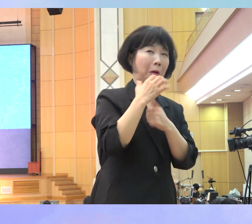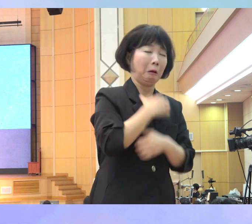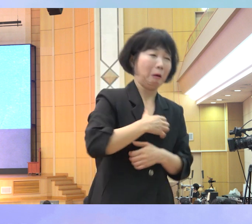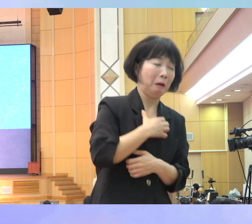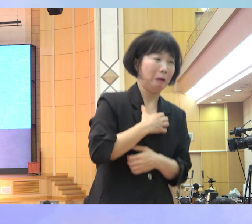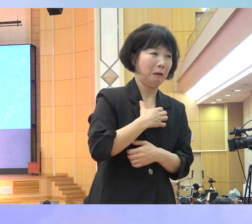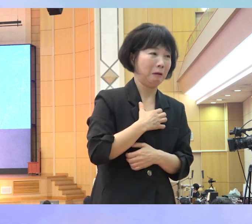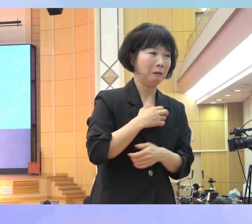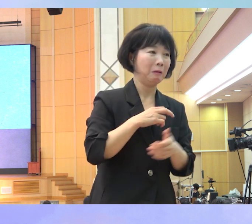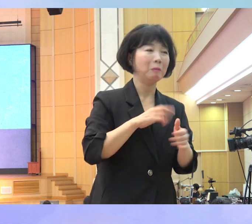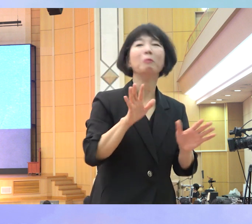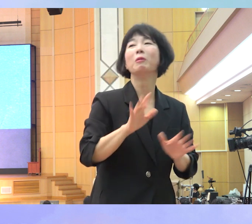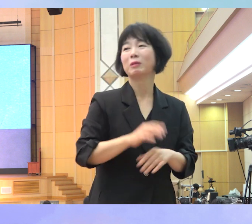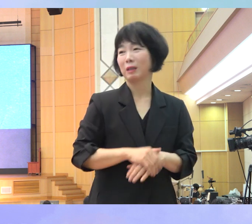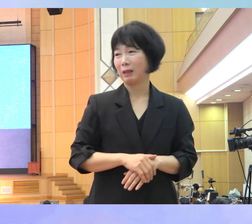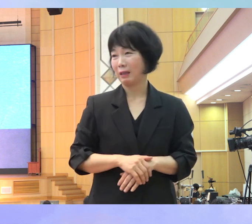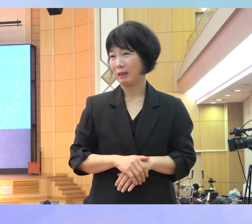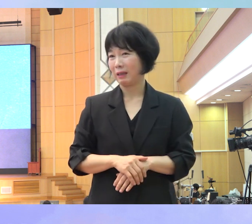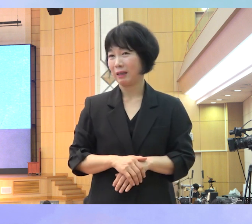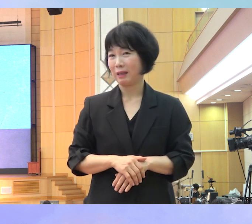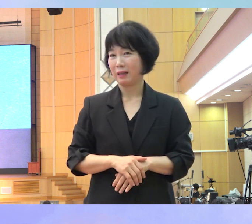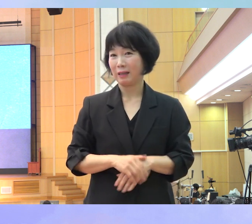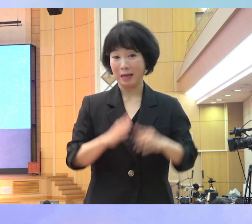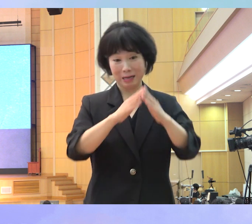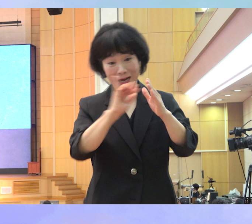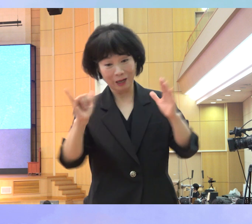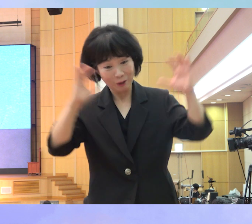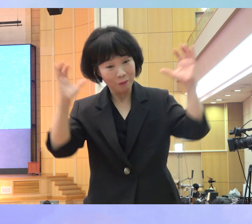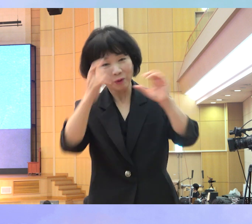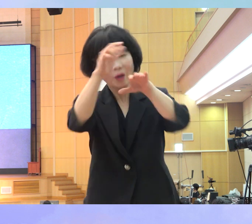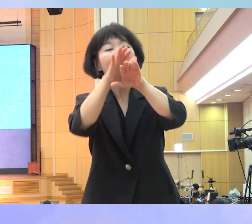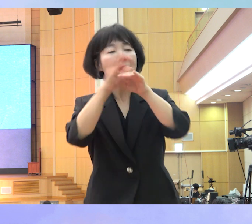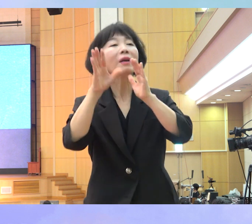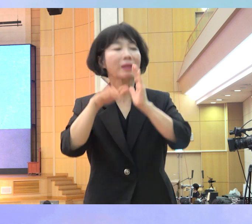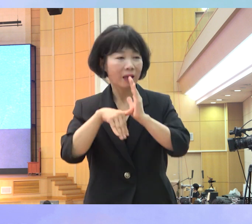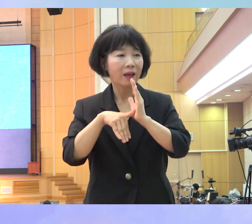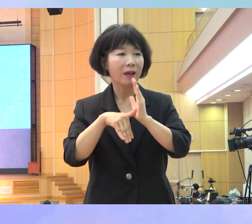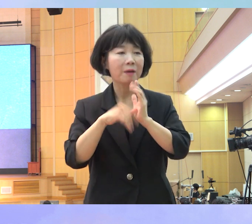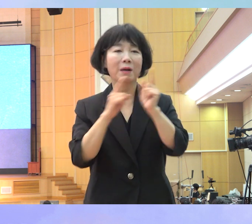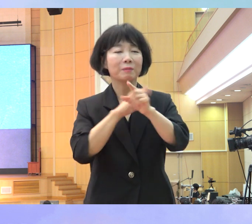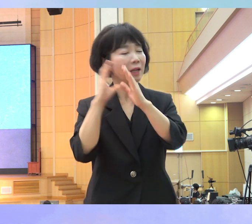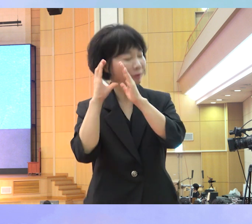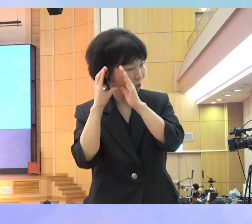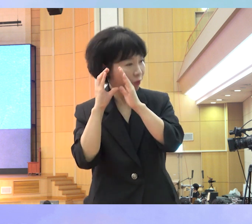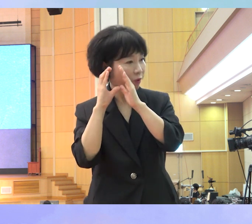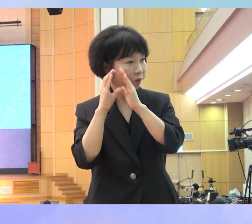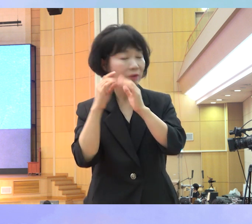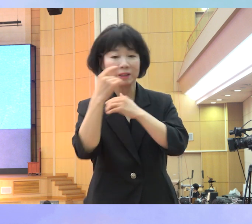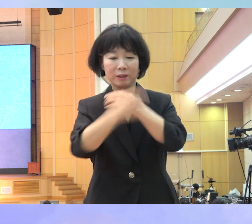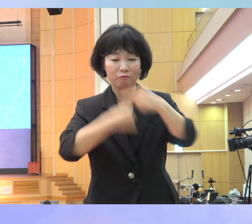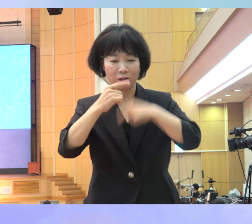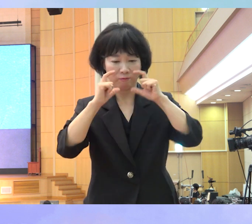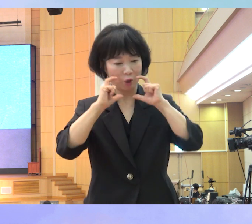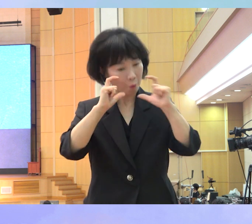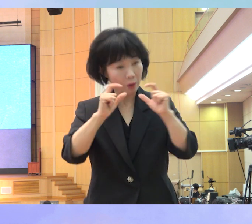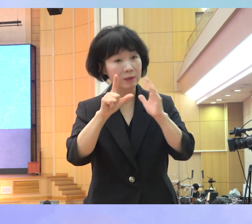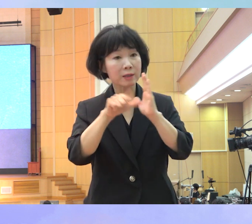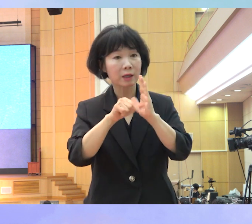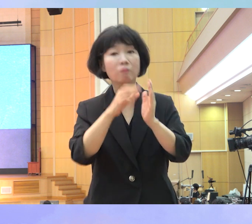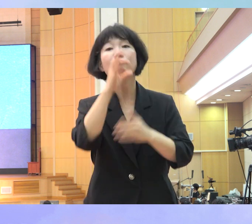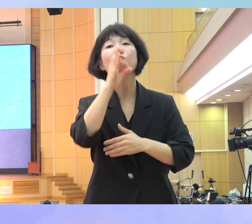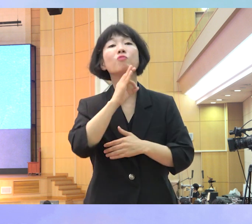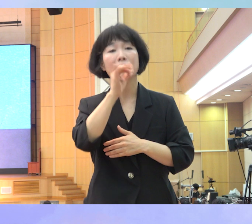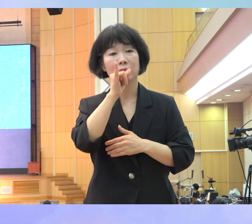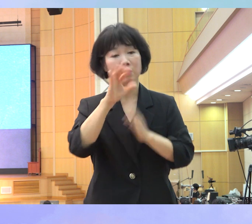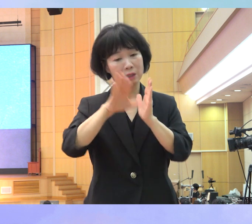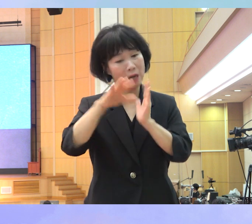말씀을 같이 느껴보고 선포하고 입으로 시인하는 그런 시간을 가져야지. 자꾸 아이들한테 봐,